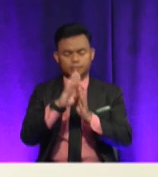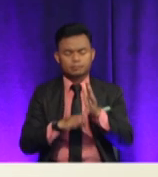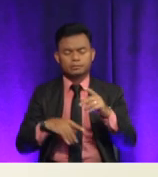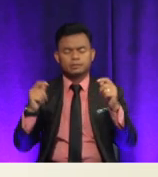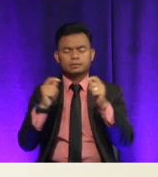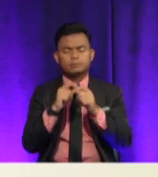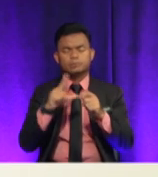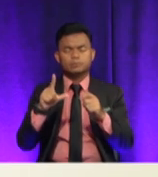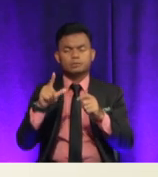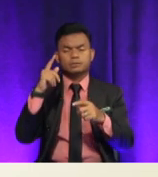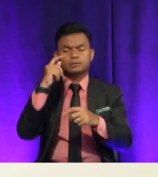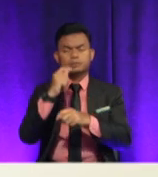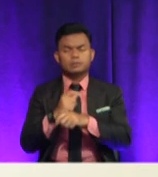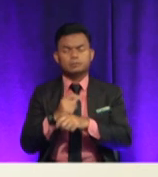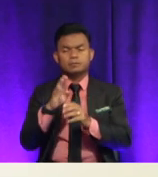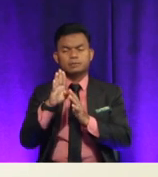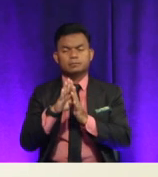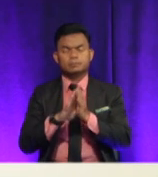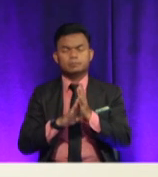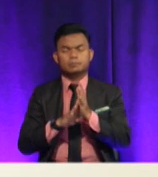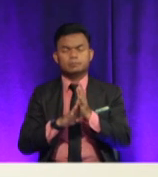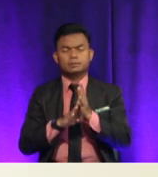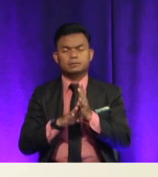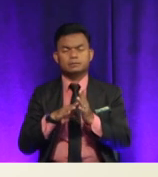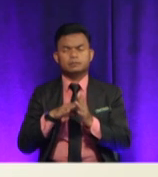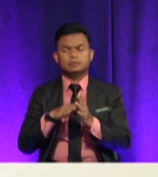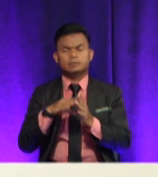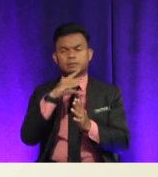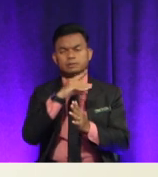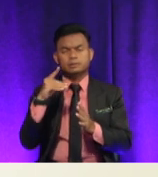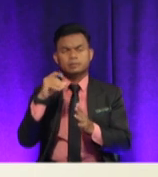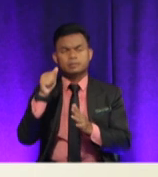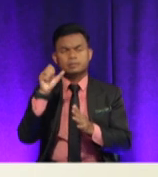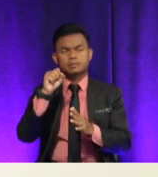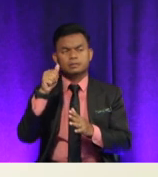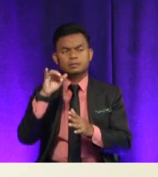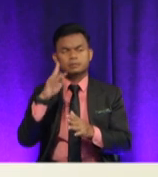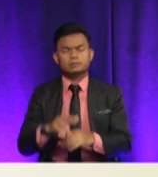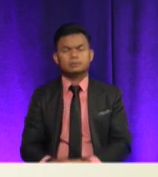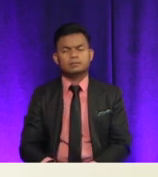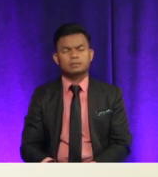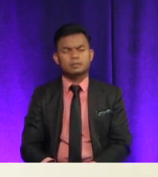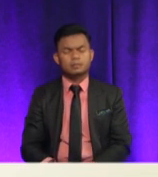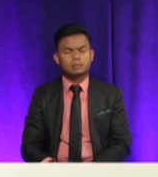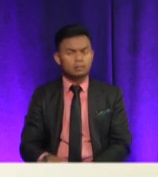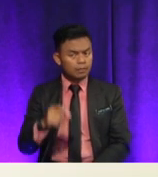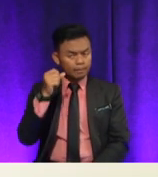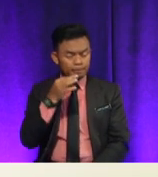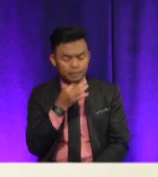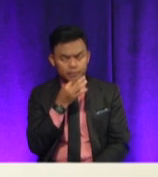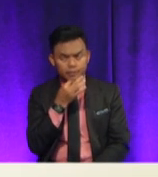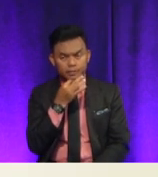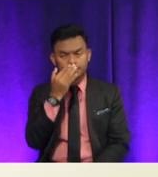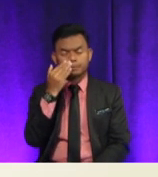Bidasari Oke Khairan tercengang ketiga menteri lalu lah berjalan menghampiri jadi pada rangkap yang